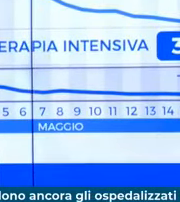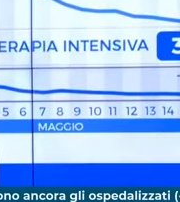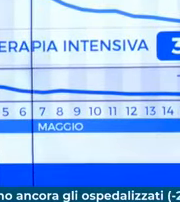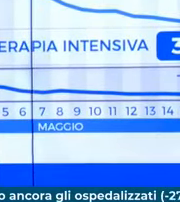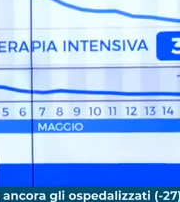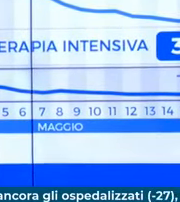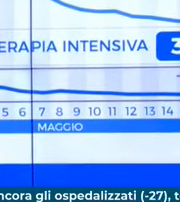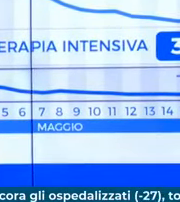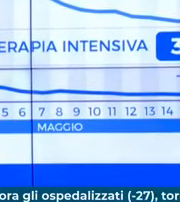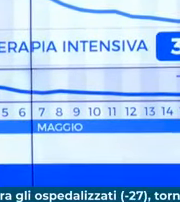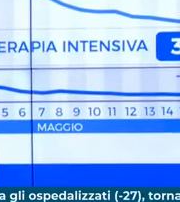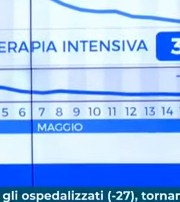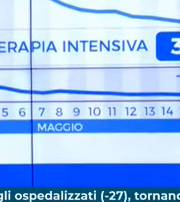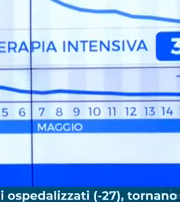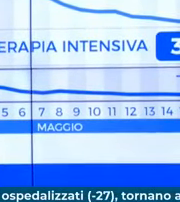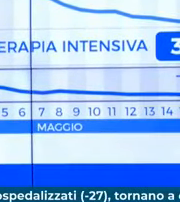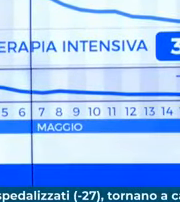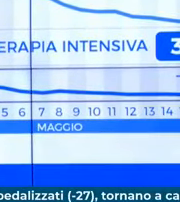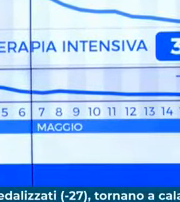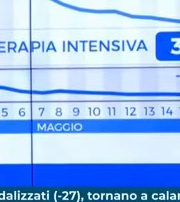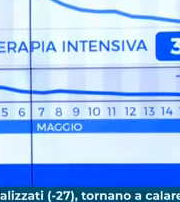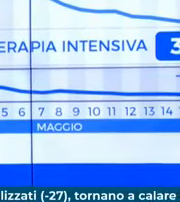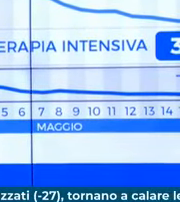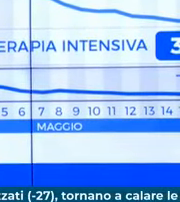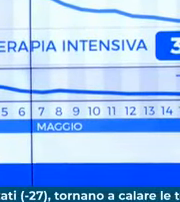1.764. I positivi in Liguria scendono a